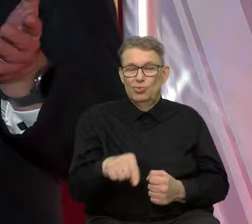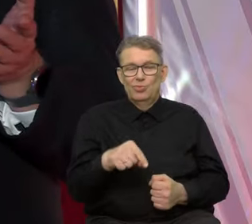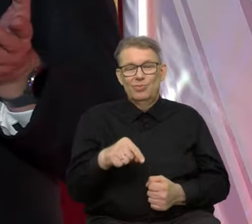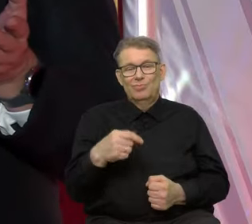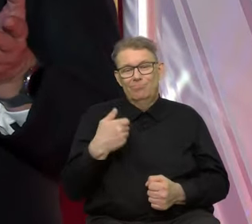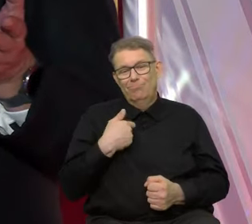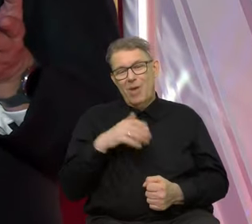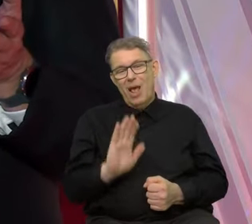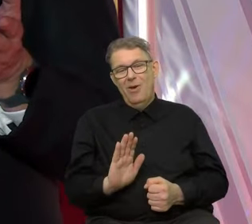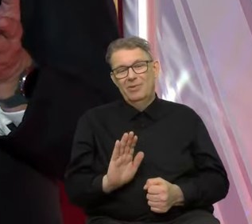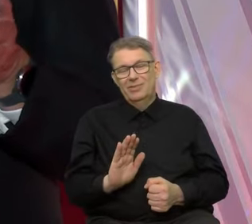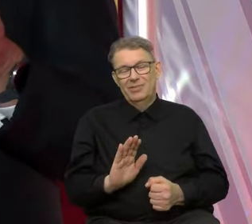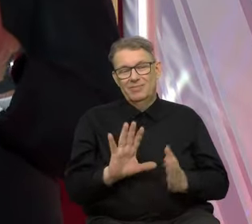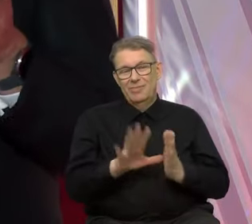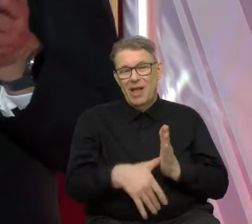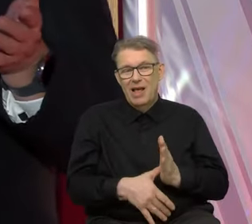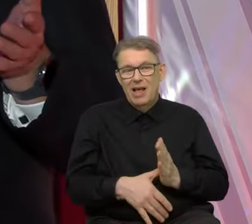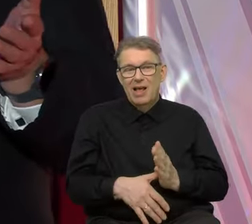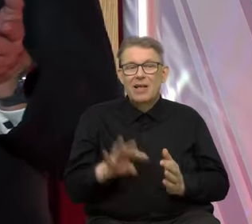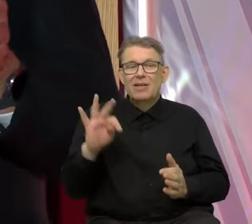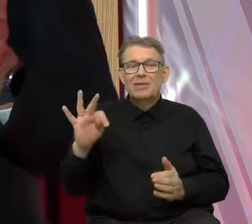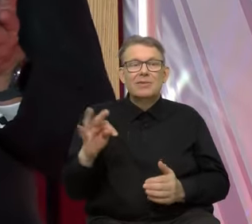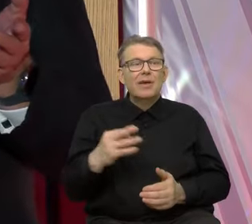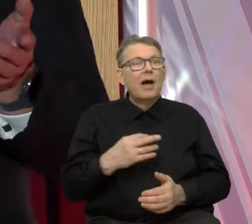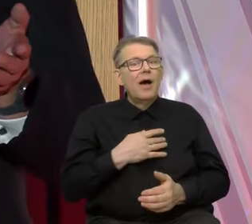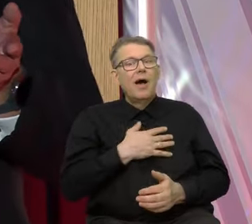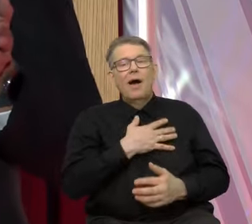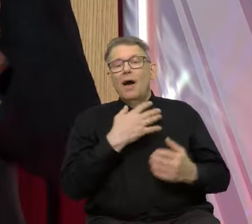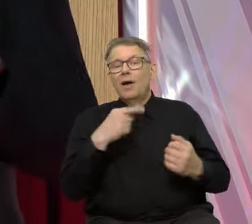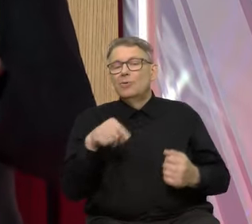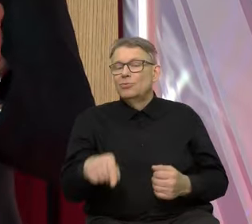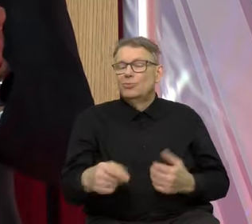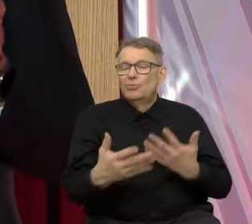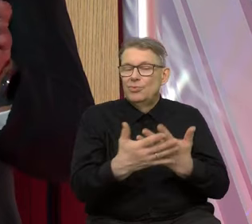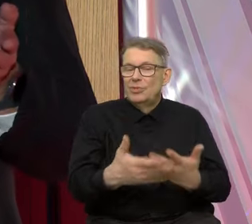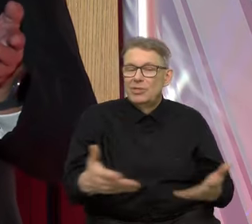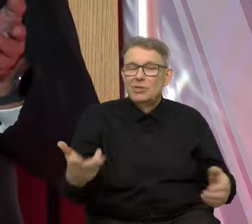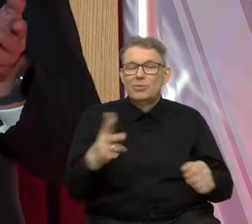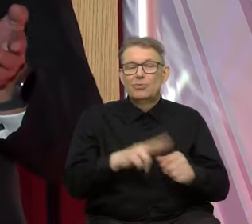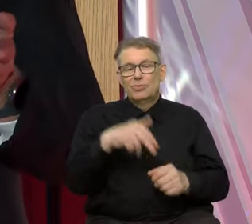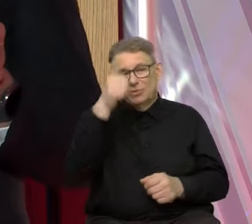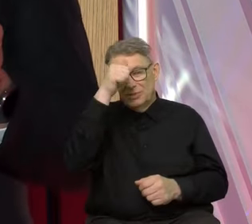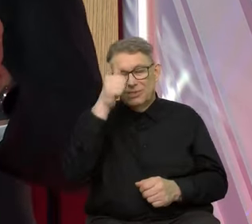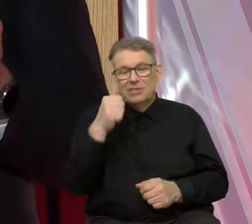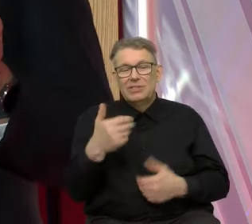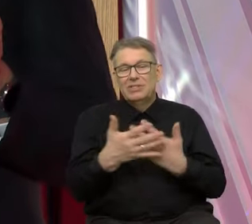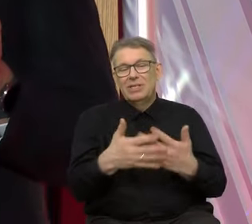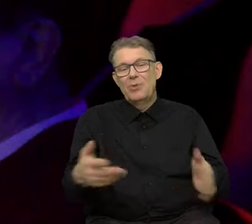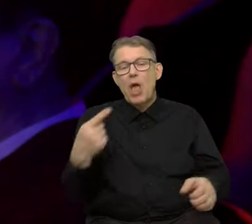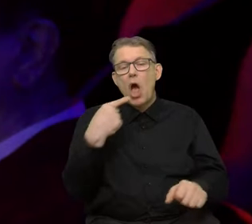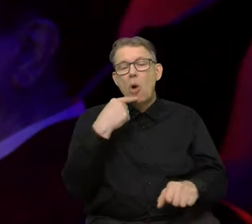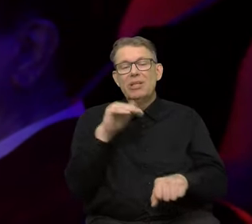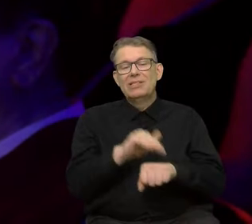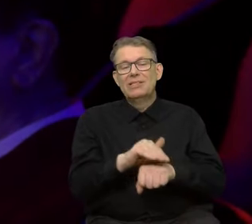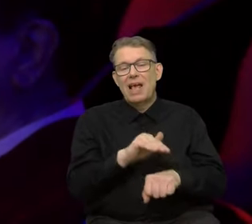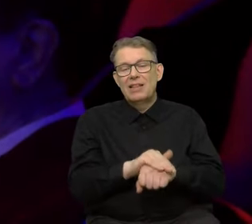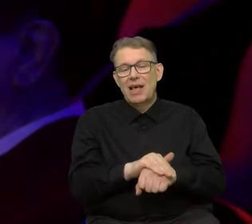Białymstokiem, to jego oczarowanie tą ziemią, którą nazywa ziemią obiecaną,